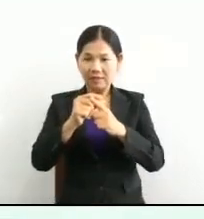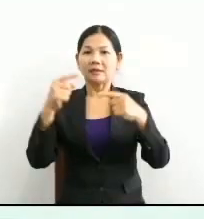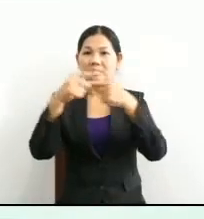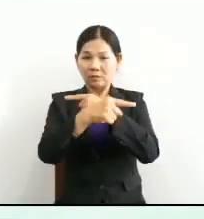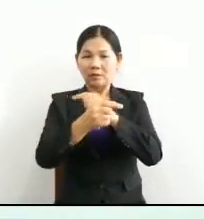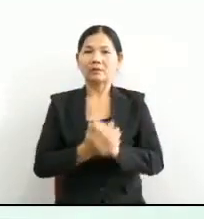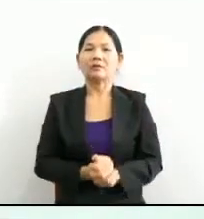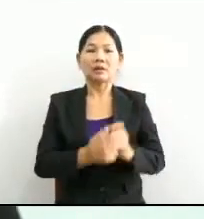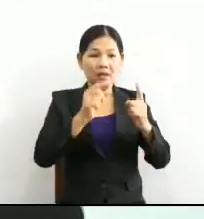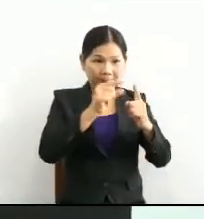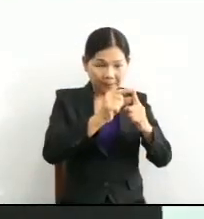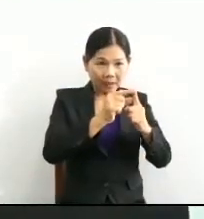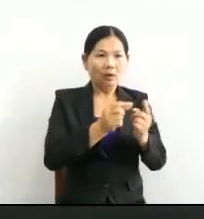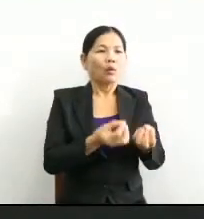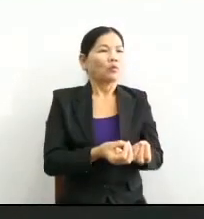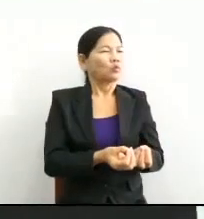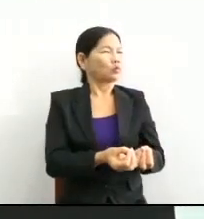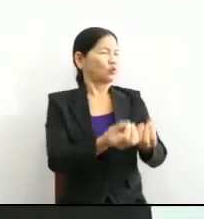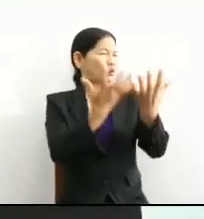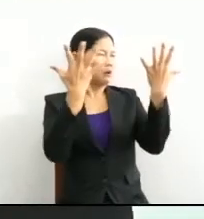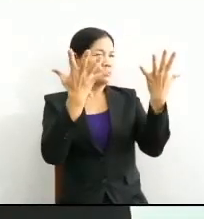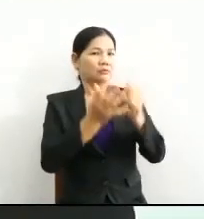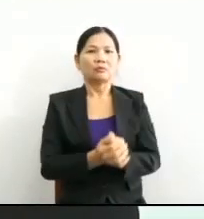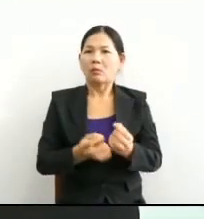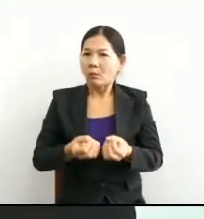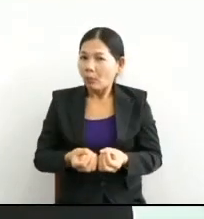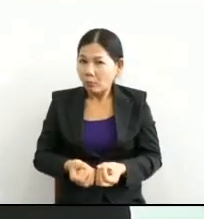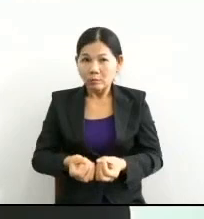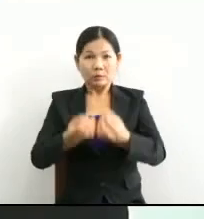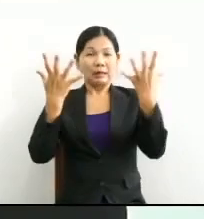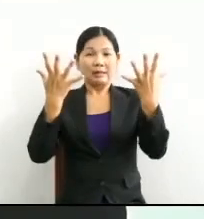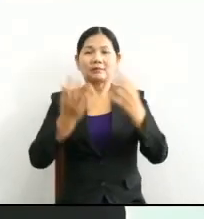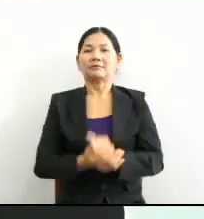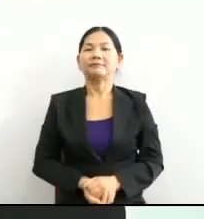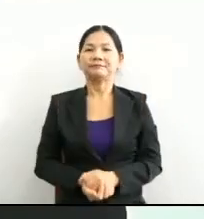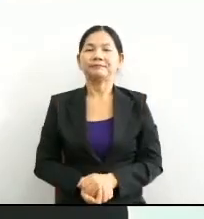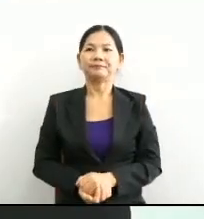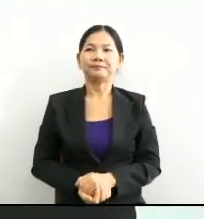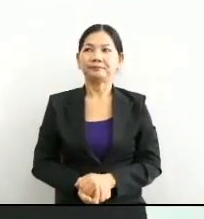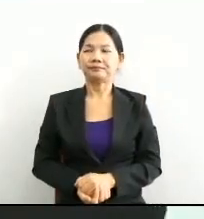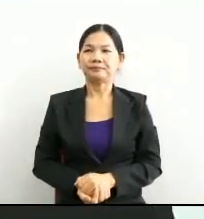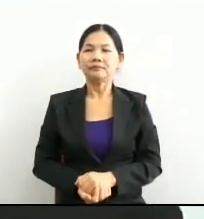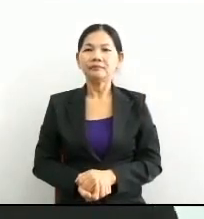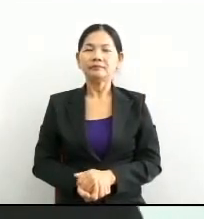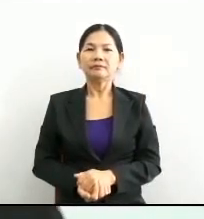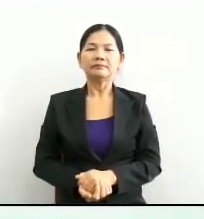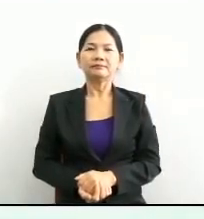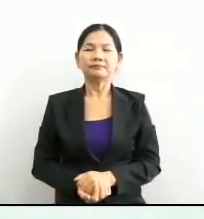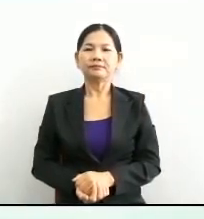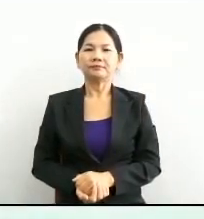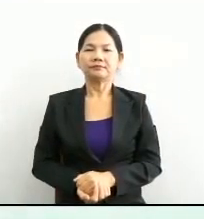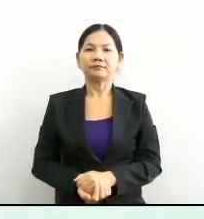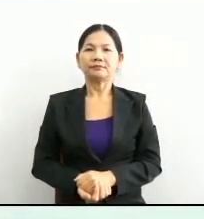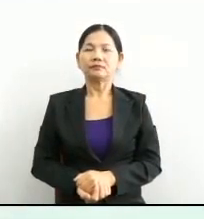chân cô đó bạn đi sắm năng pi chân là ưu tiên hoa nè à